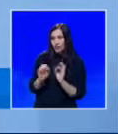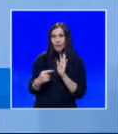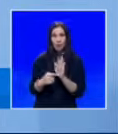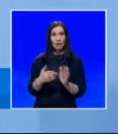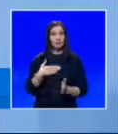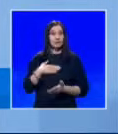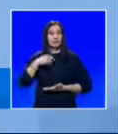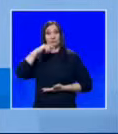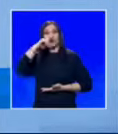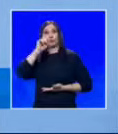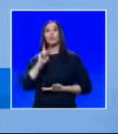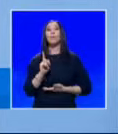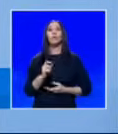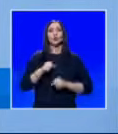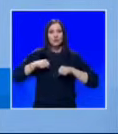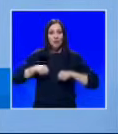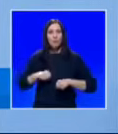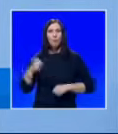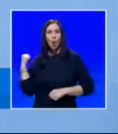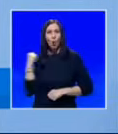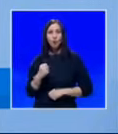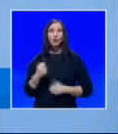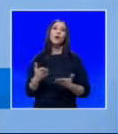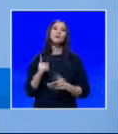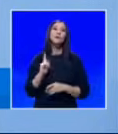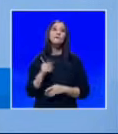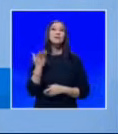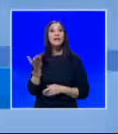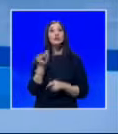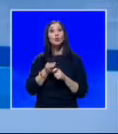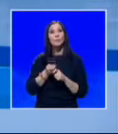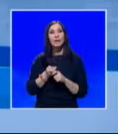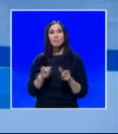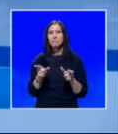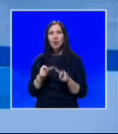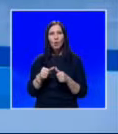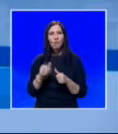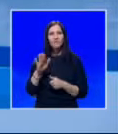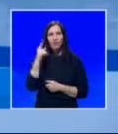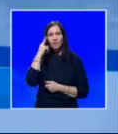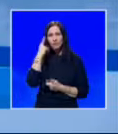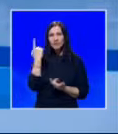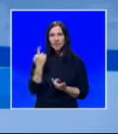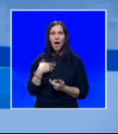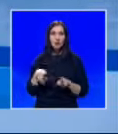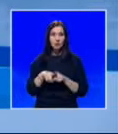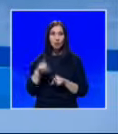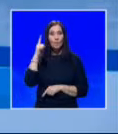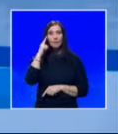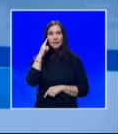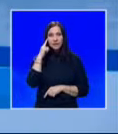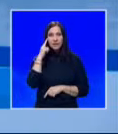така егото, нали, може да бъде напомпано, удря когато трябва и те ще го направят. Милен Любенов, вие какво мислите? Аз също мисля,